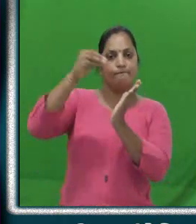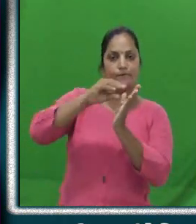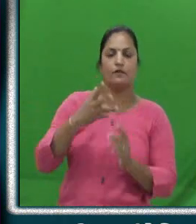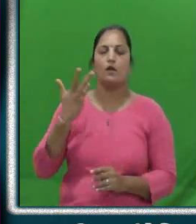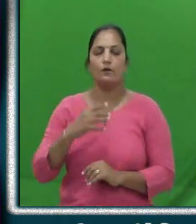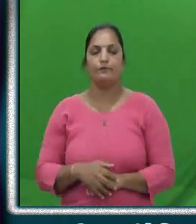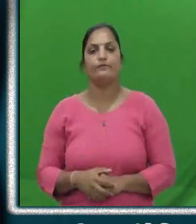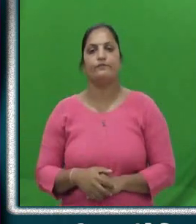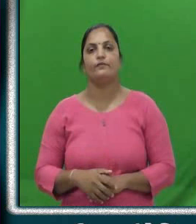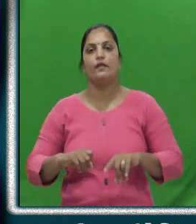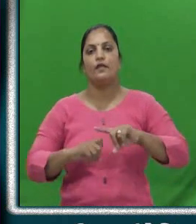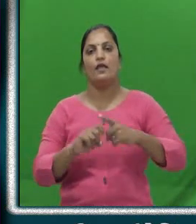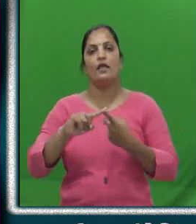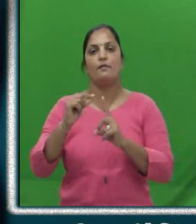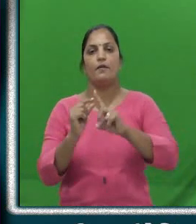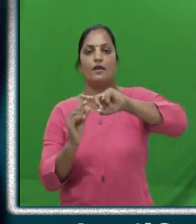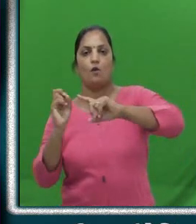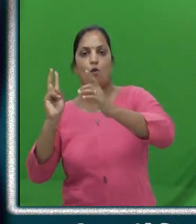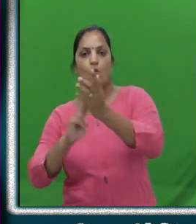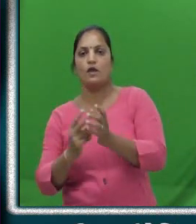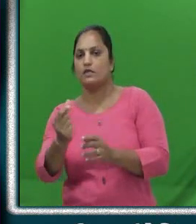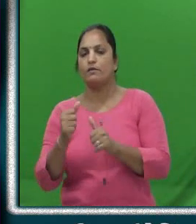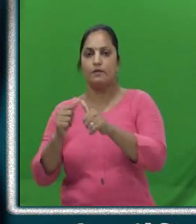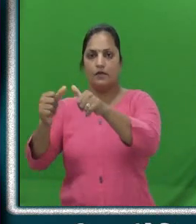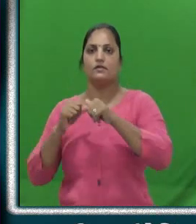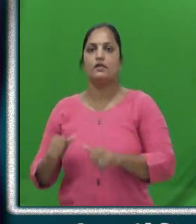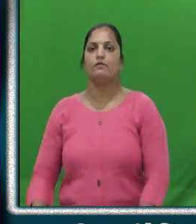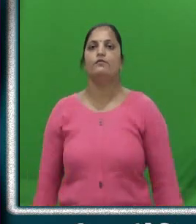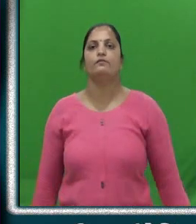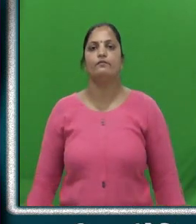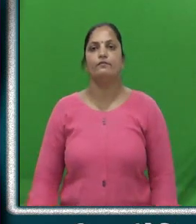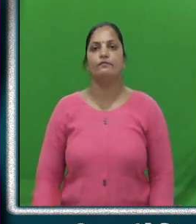સિમિલર વર્ડ કયો થાય કેપ્ટ ઓનનો ઝડપથી તમારા જવાબ આપો